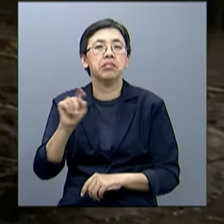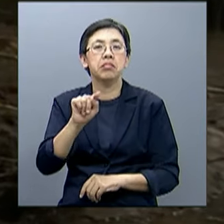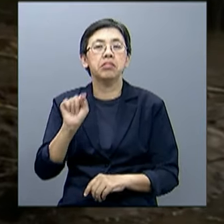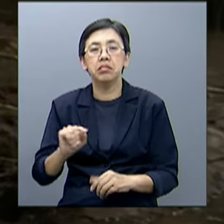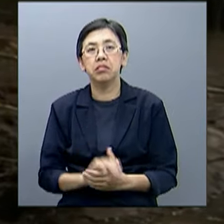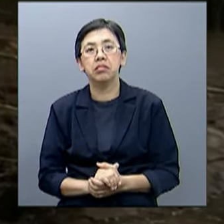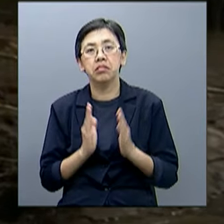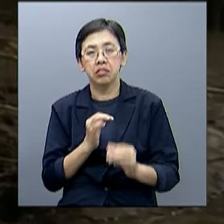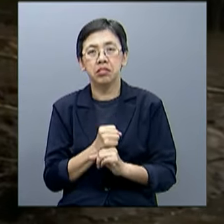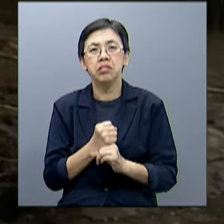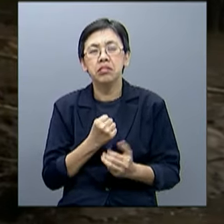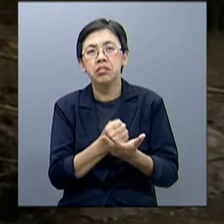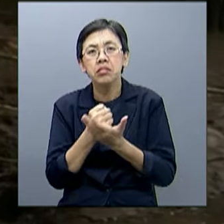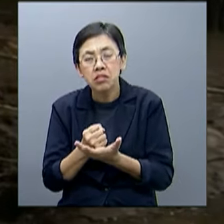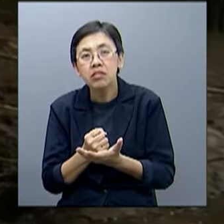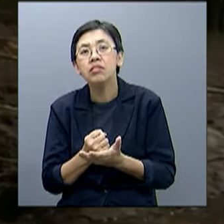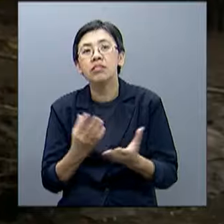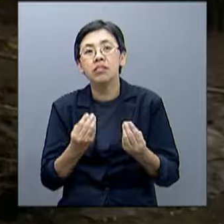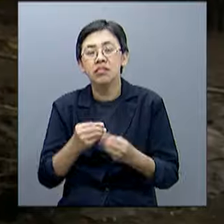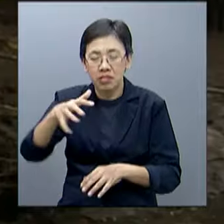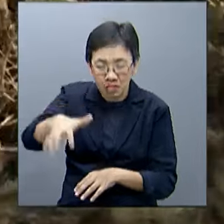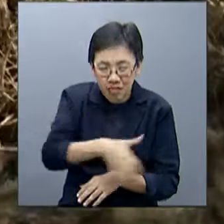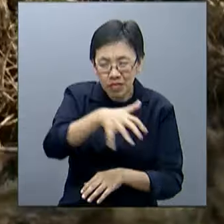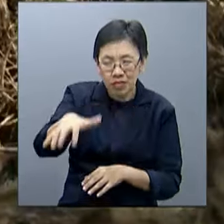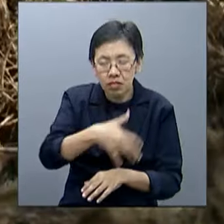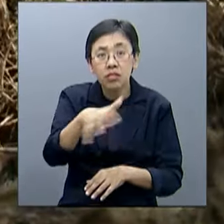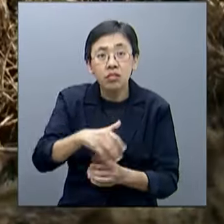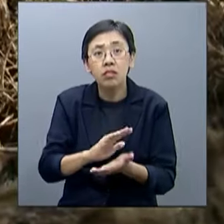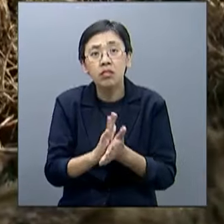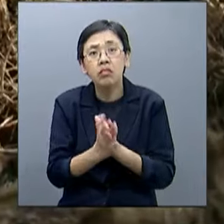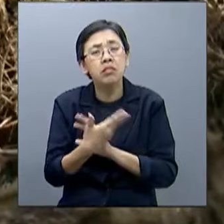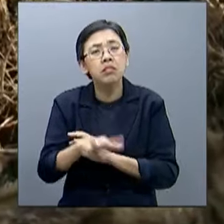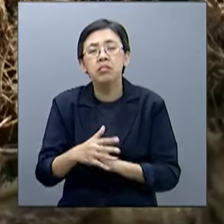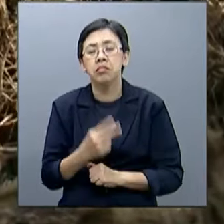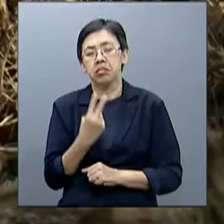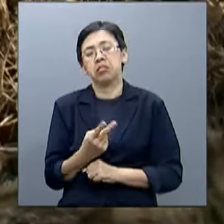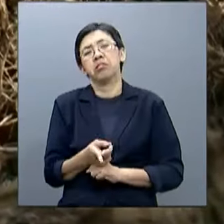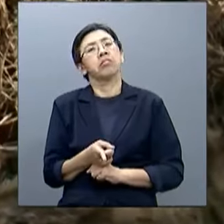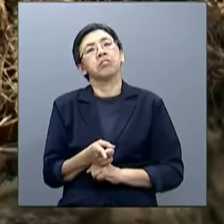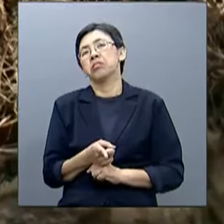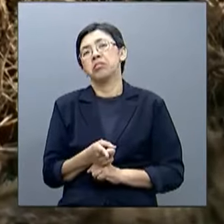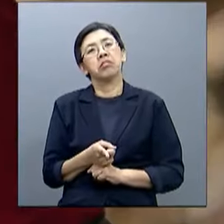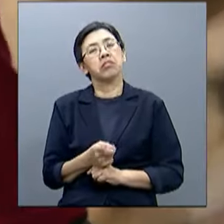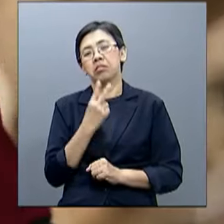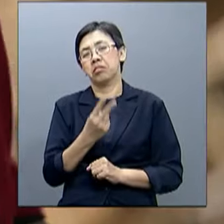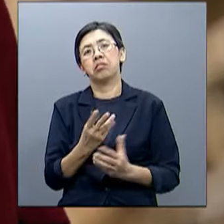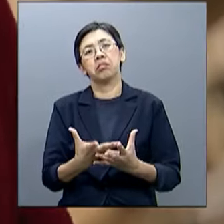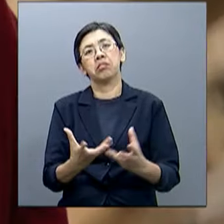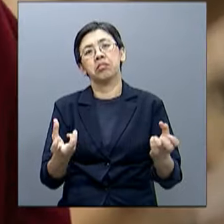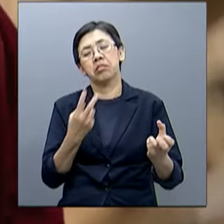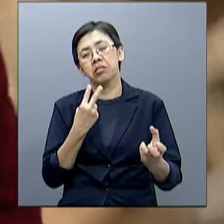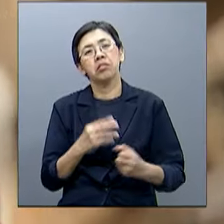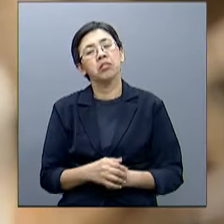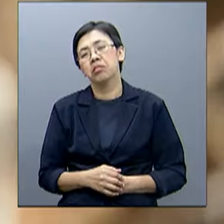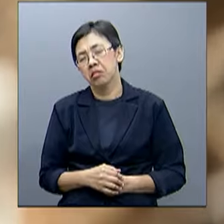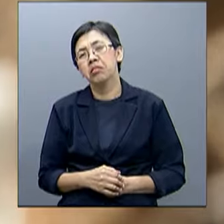แม้ว่าเจ้าหน้าที่จะเข้ามาตักโคลนแล้วก็เริ่มเข้าสู่ระยะการฟื้นฟูแล้วแต่ว่าความเสียหายที่เห็นที่ปรากฏอยู่ในขณะนี้อาจจะต้